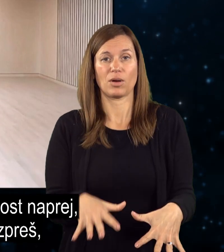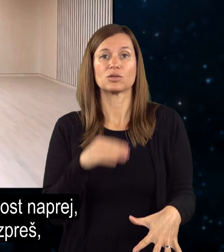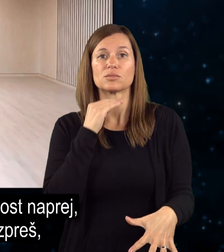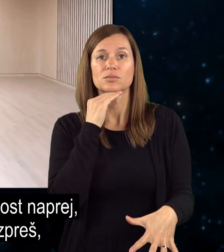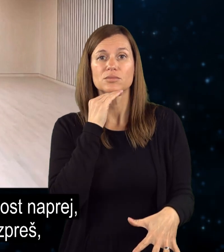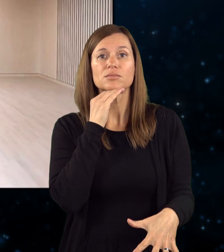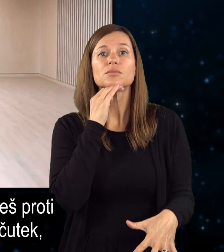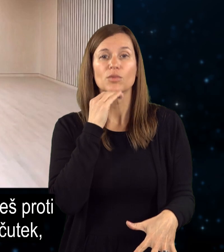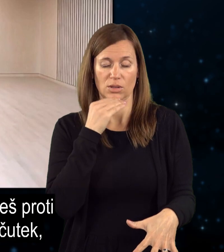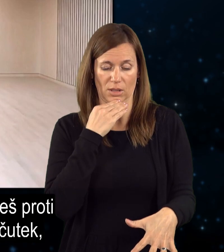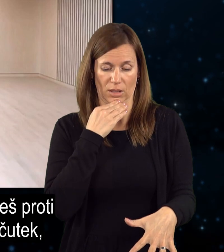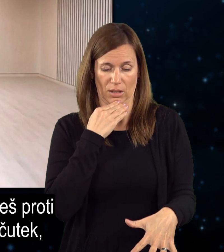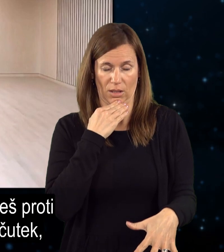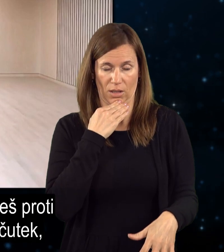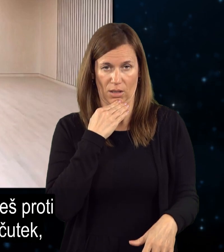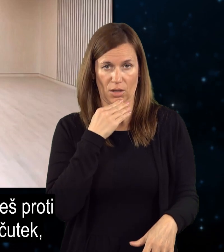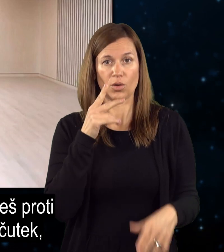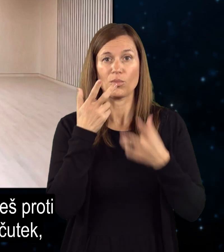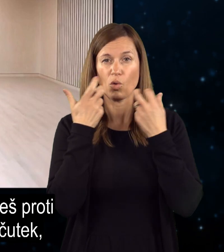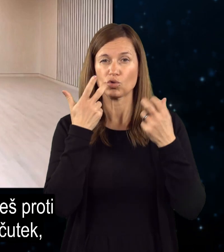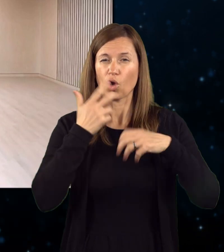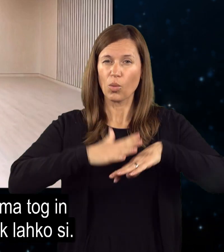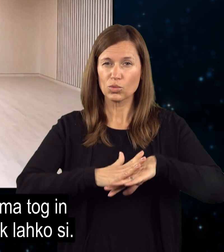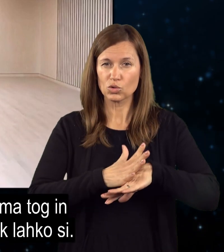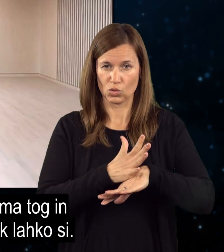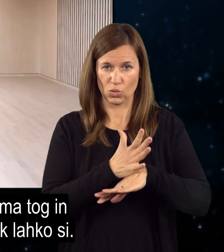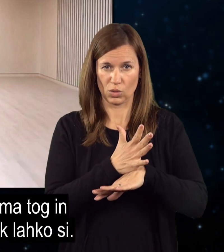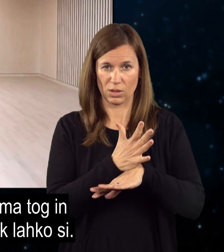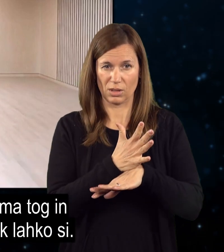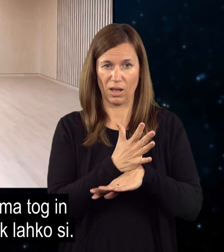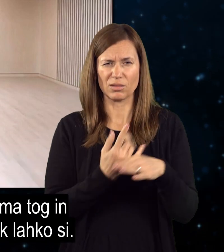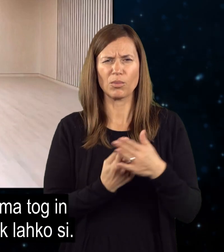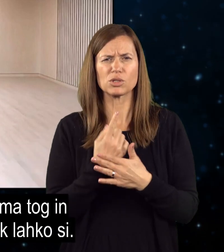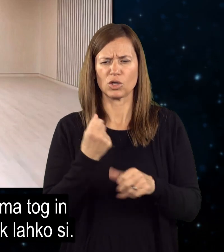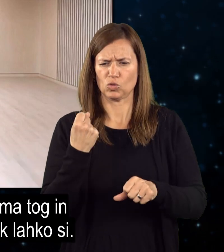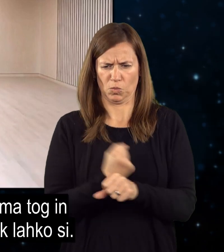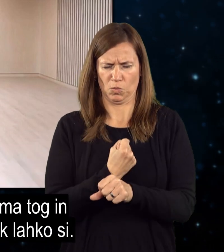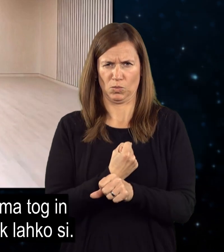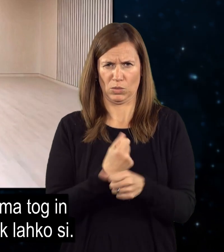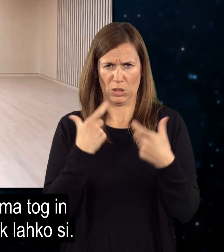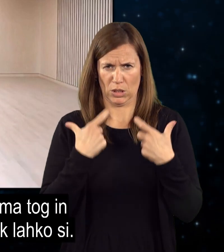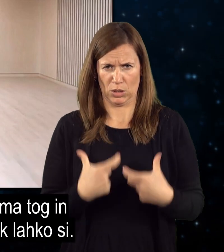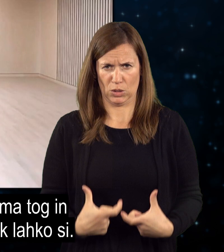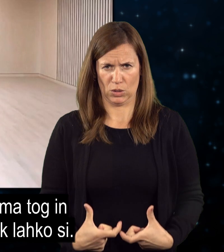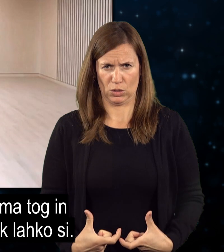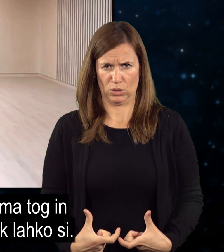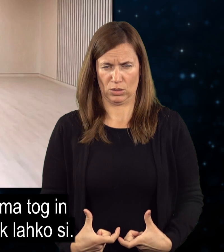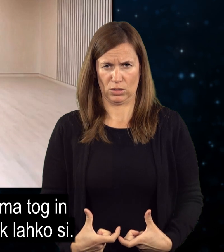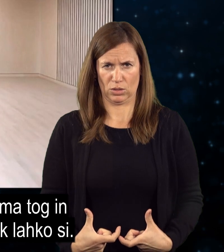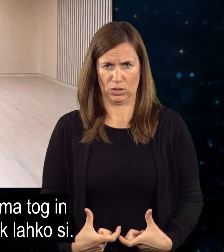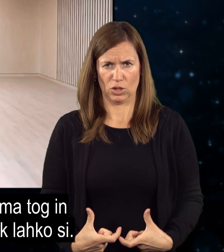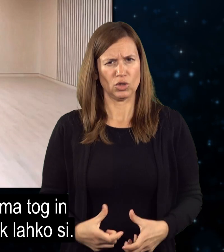brado nežno potisneš proti grlu in poiščeš občutek, da postaneš popolnoma tok in